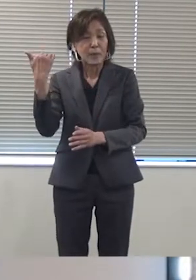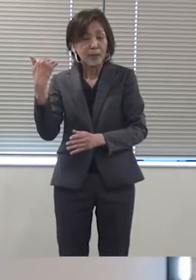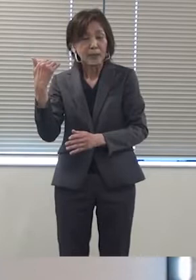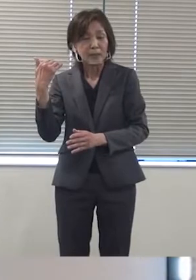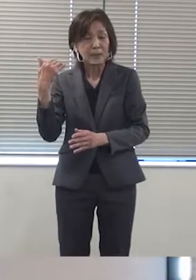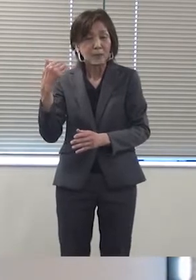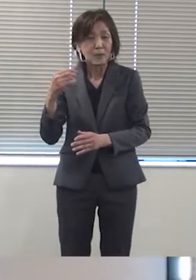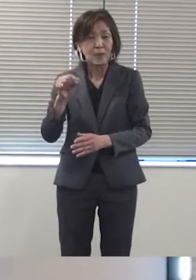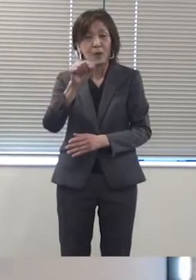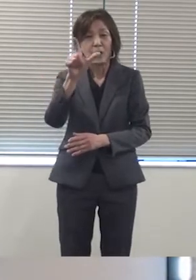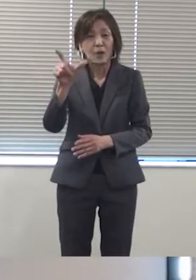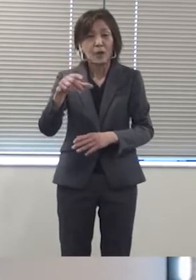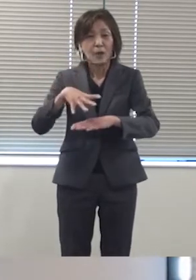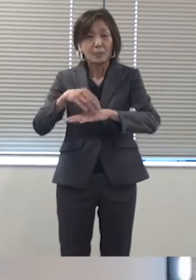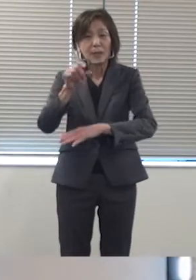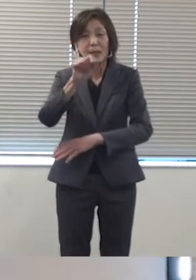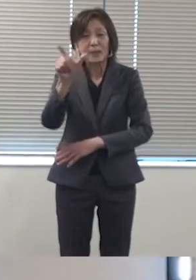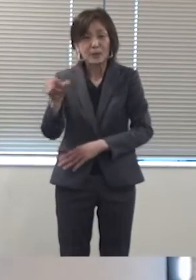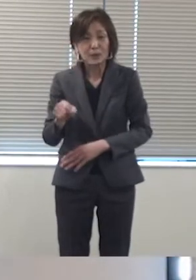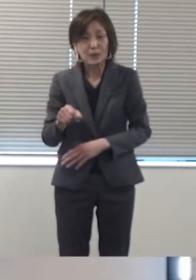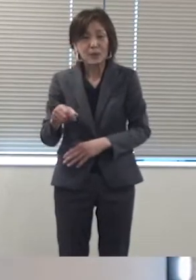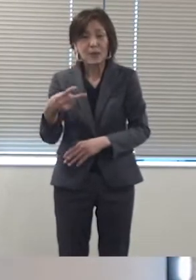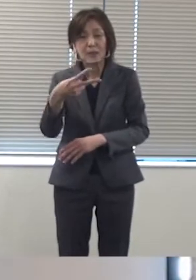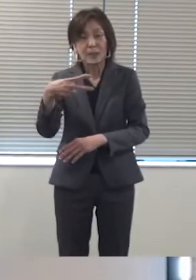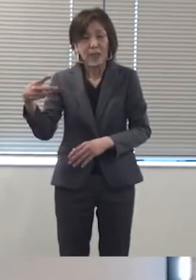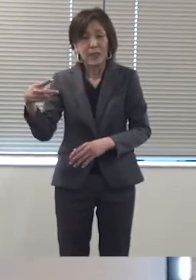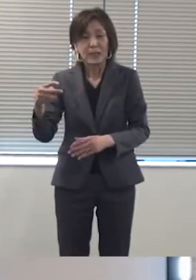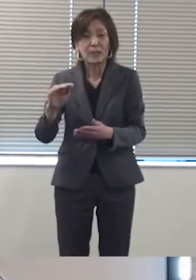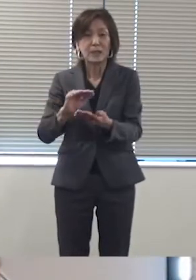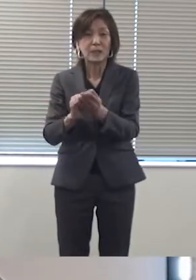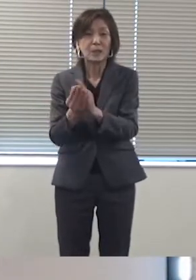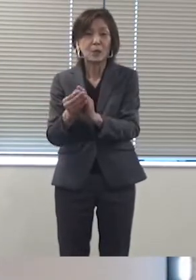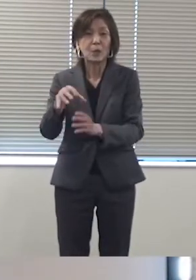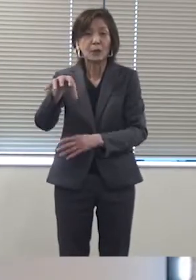大規模改修に入るという予定になっています。